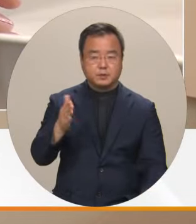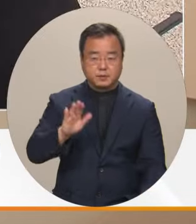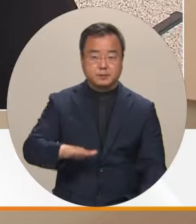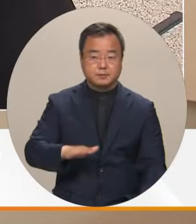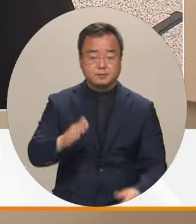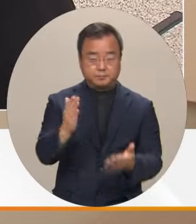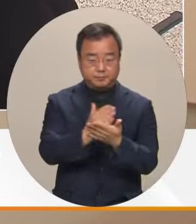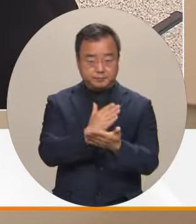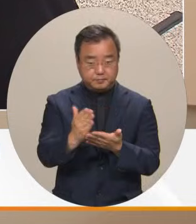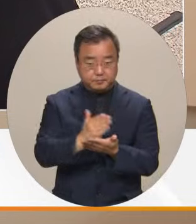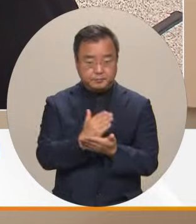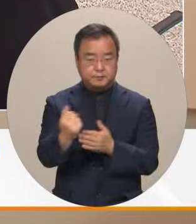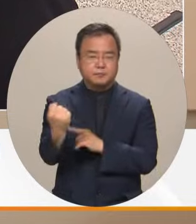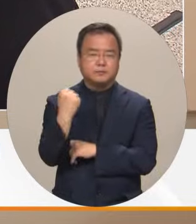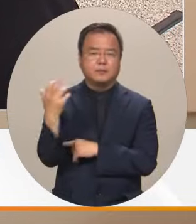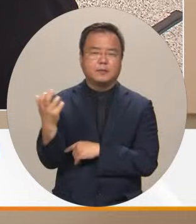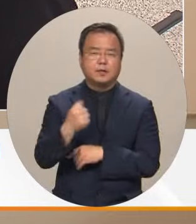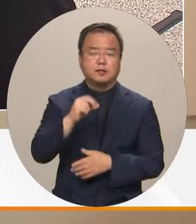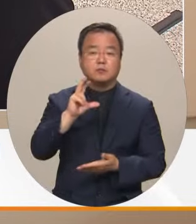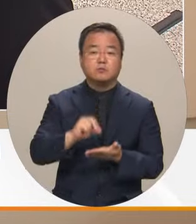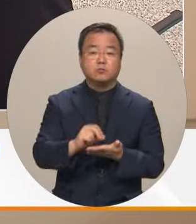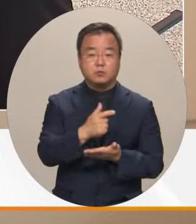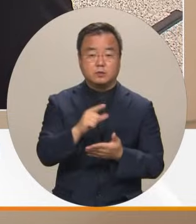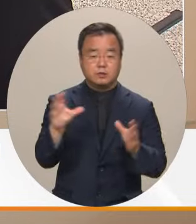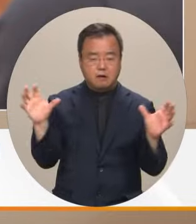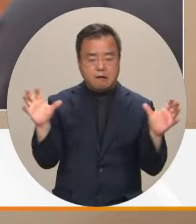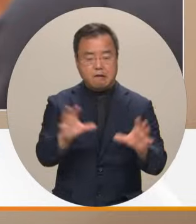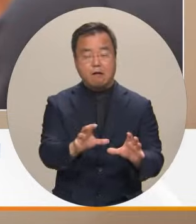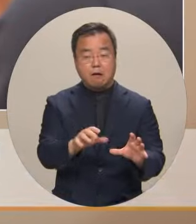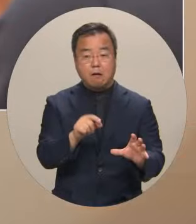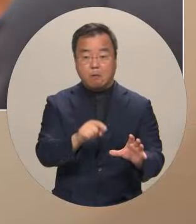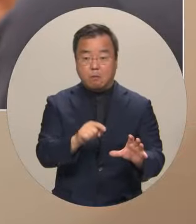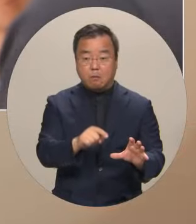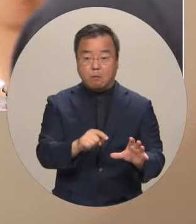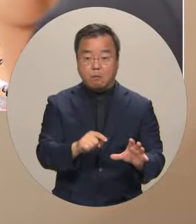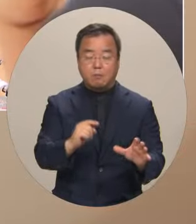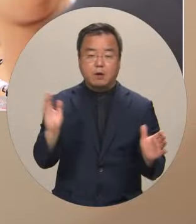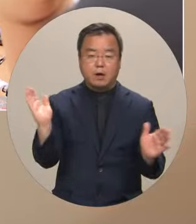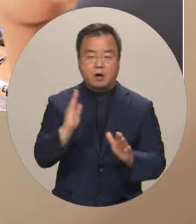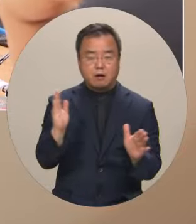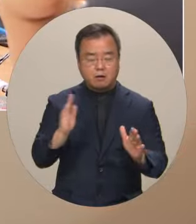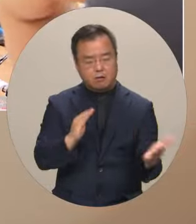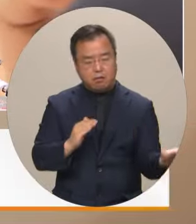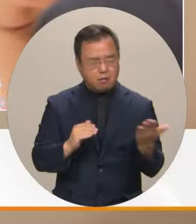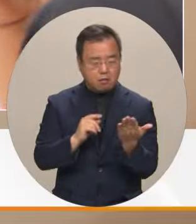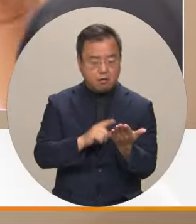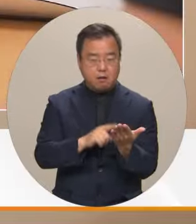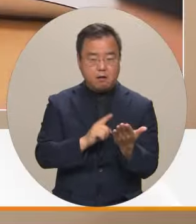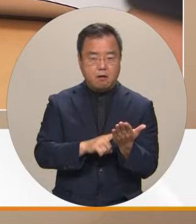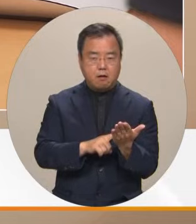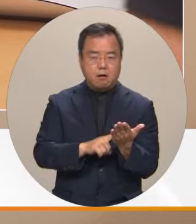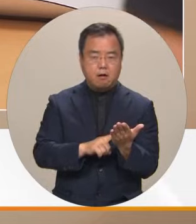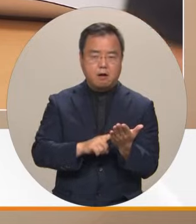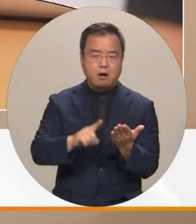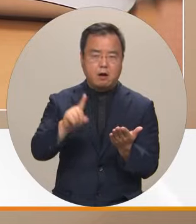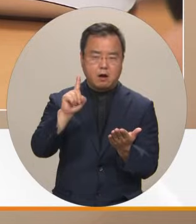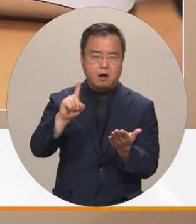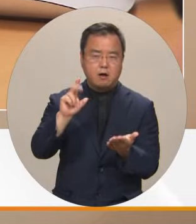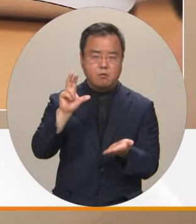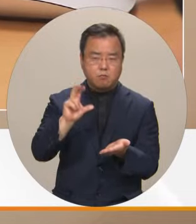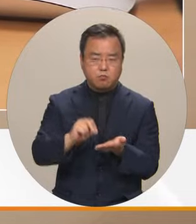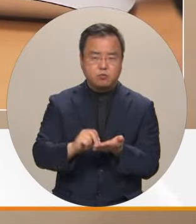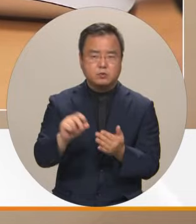그을 진 문들이 모이다 보니까 실제 수험생들 입장에서는 한문항 정도를 좀 더